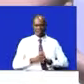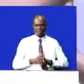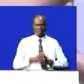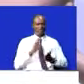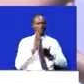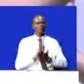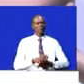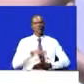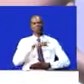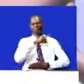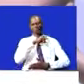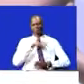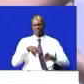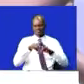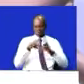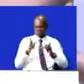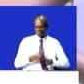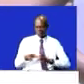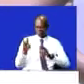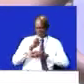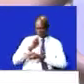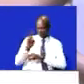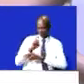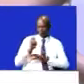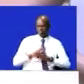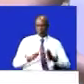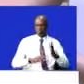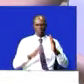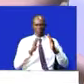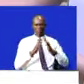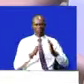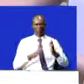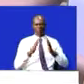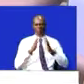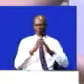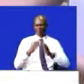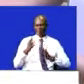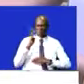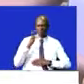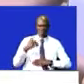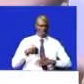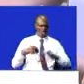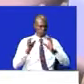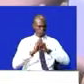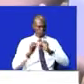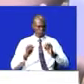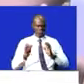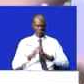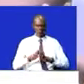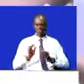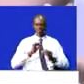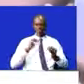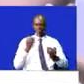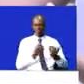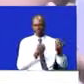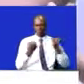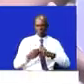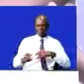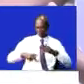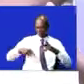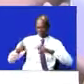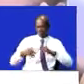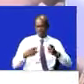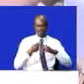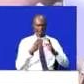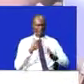olil, kata un kunene unene kaka olil, choche olil, pi waonge godo, nyithindwa kata katugo to yani